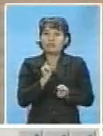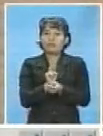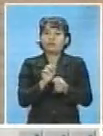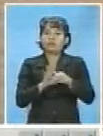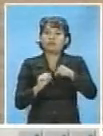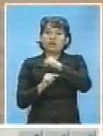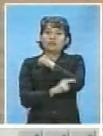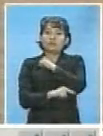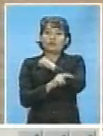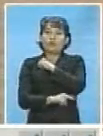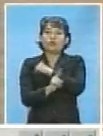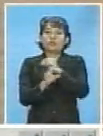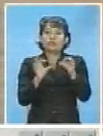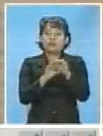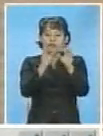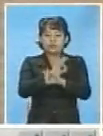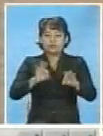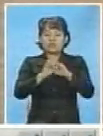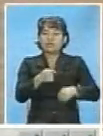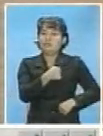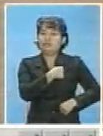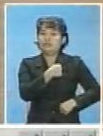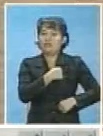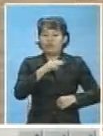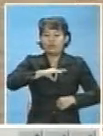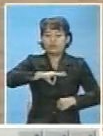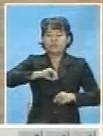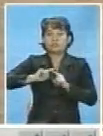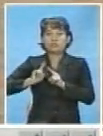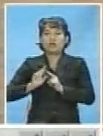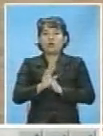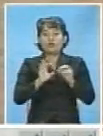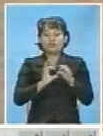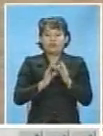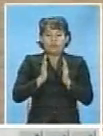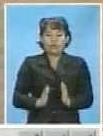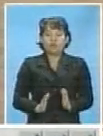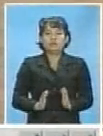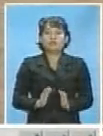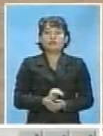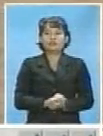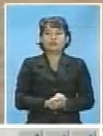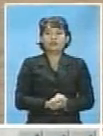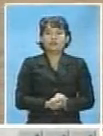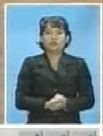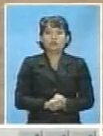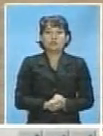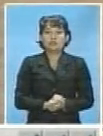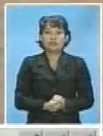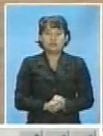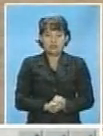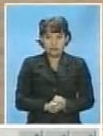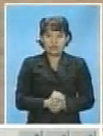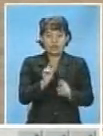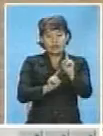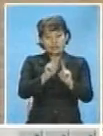มีฐานมาจากจิตสำนึกทัศนคติและค่านิยมของคนผลการศึกษาสำรวจหลายครั้ง